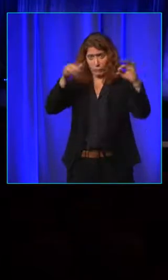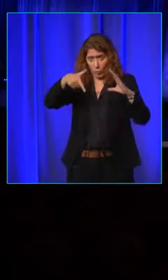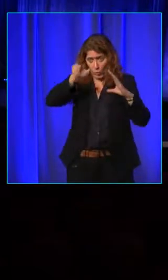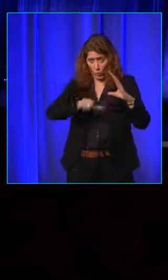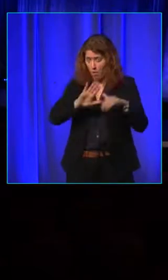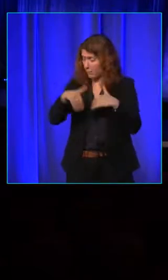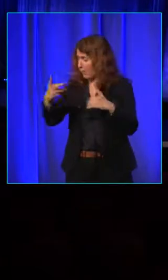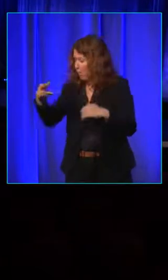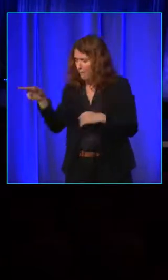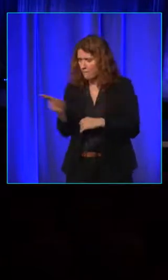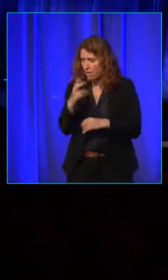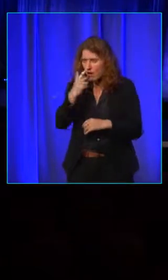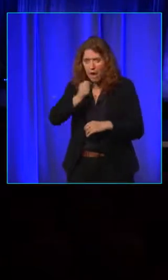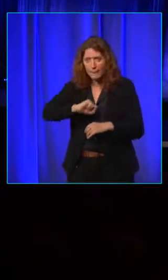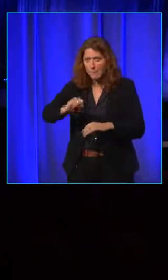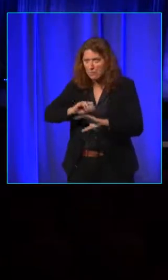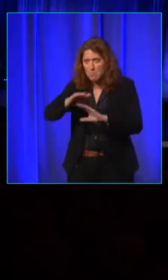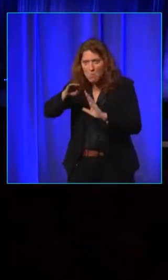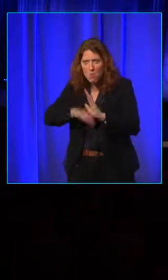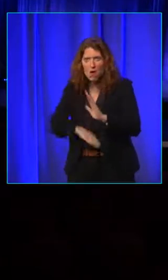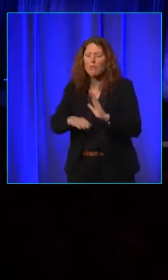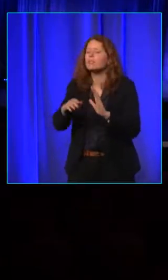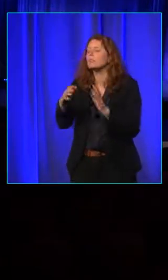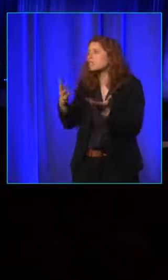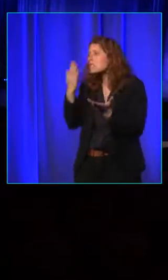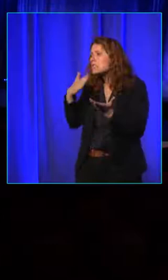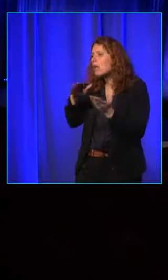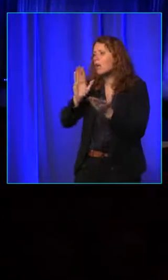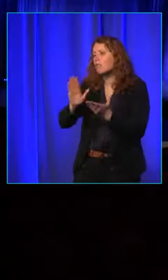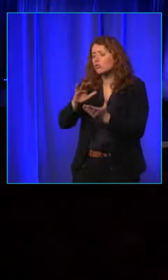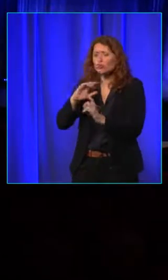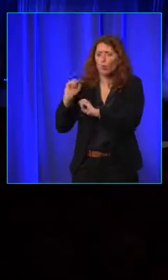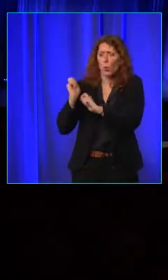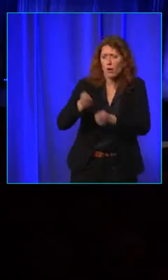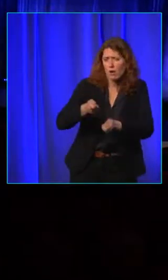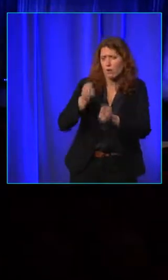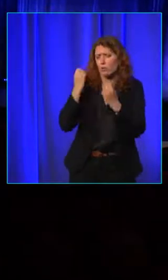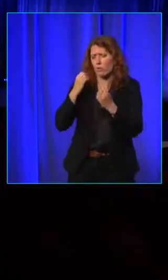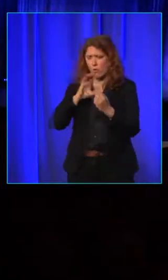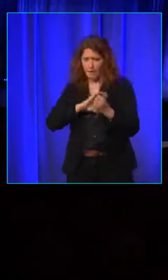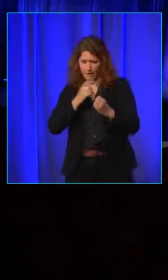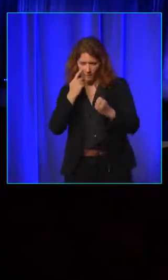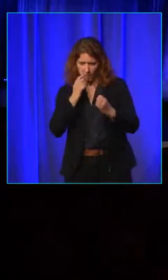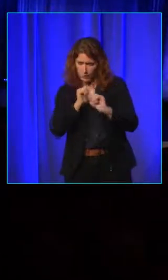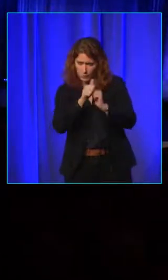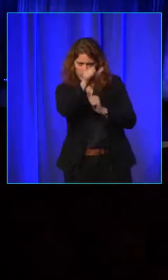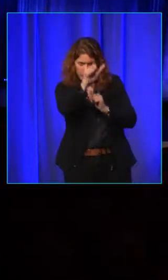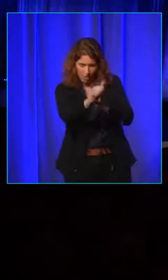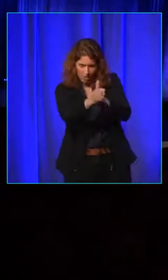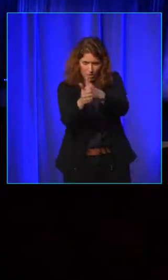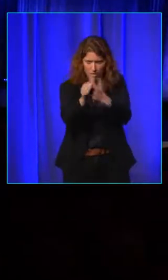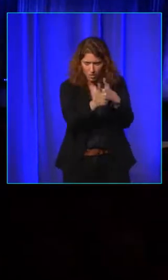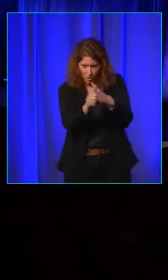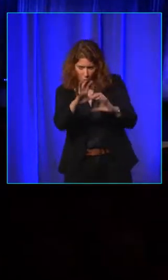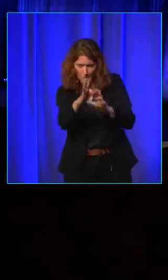judoka, on travaillait beaucoup avec la force de l'autre, comment il se déplace. Et c'est vrai